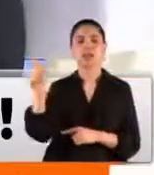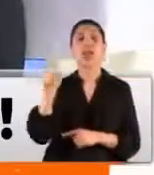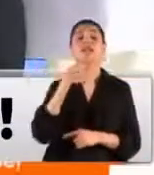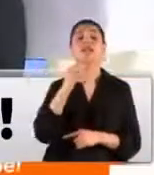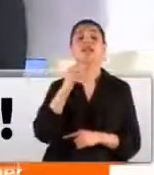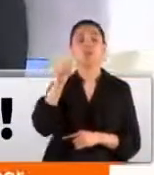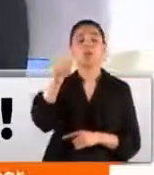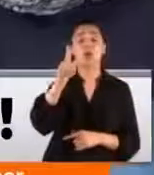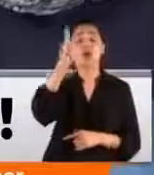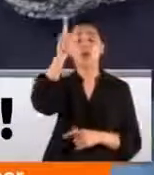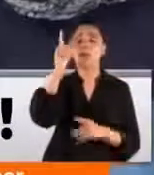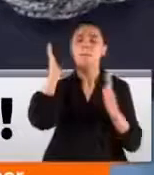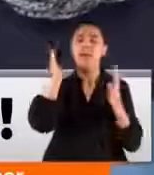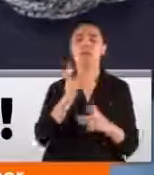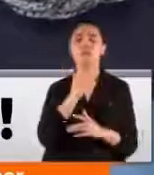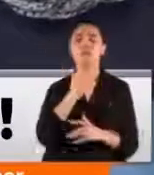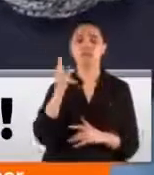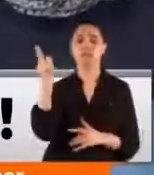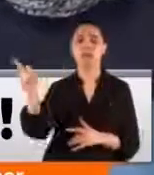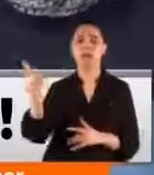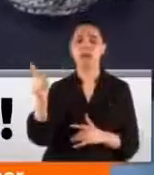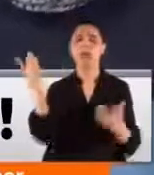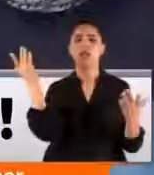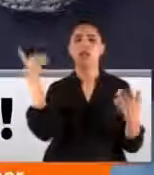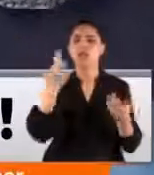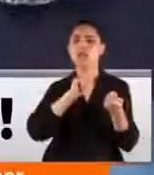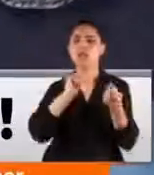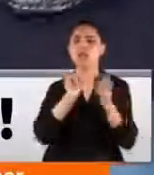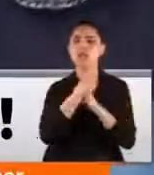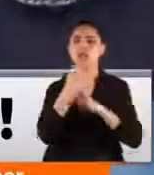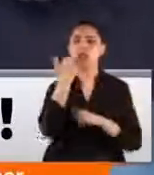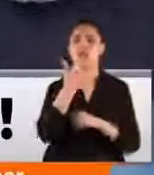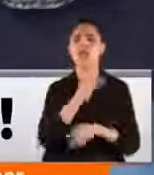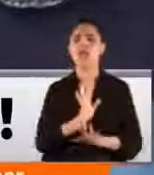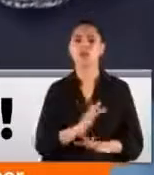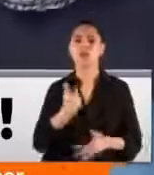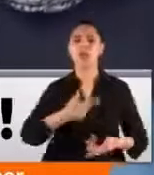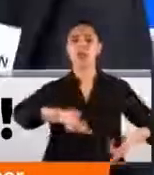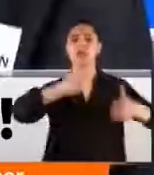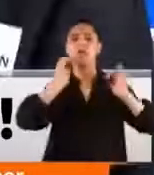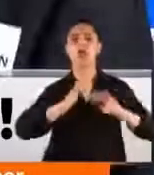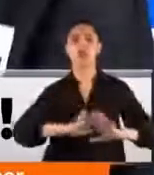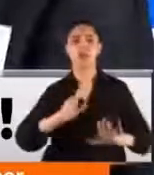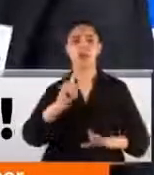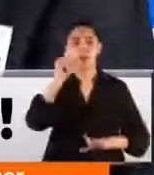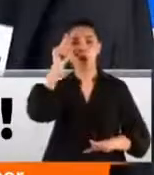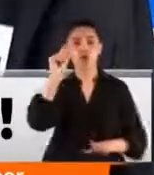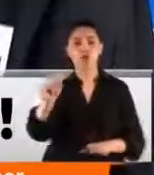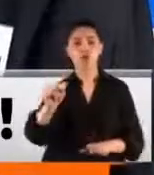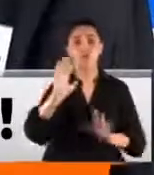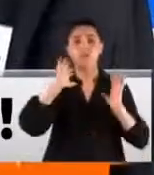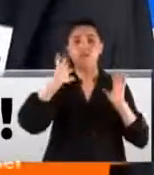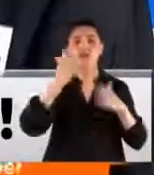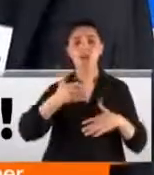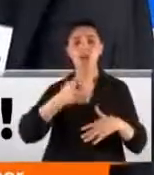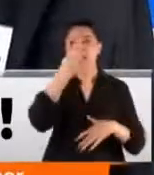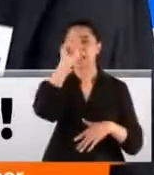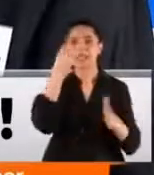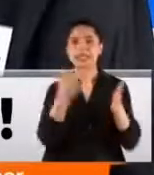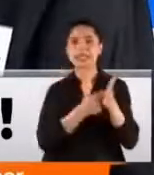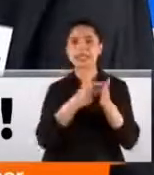bunu da mı yapacaktın dedi. Sen neyi intihar geliyorsun ya? Teyze yalan söylemeyin bak üstüme iftira atıp durmayın beni. Şüphelerin üzerinde yoğunlaştığı tek